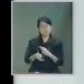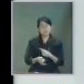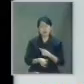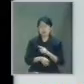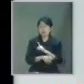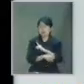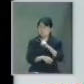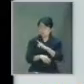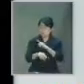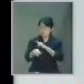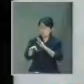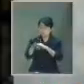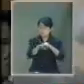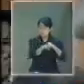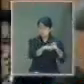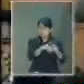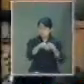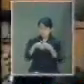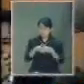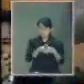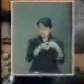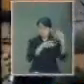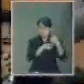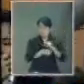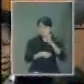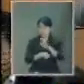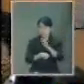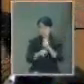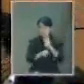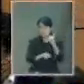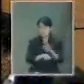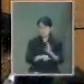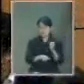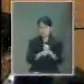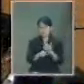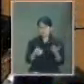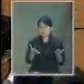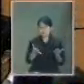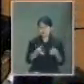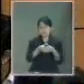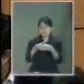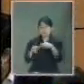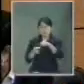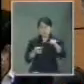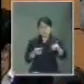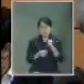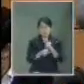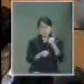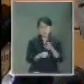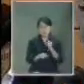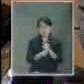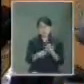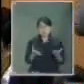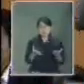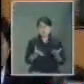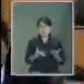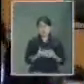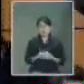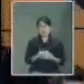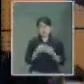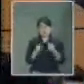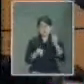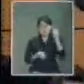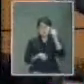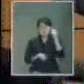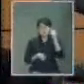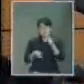เพราะท่านต้องอาศัยเขานี่พรรคเล็กก็เลยขี่คอท่านไงพอขี่คอท่านแม้ท่านจะรู้ว่าไอ้หมอนี่แ